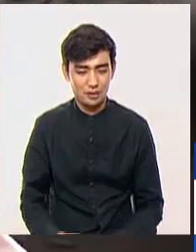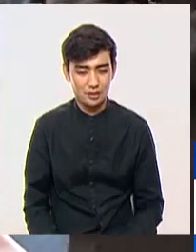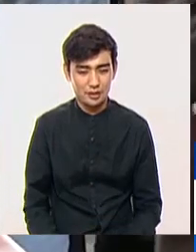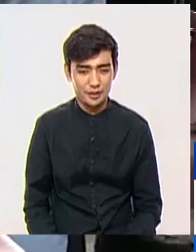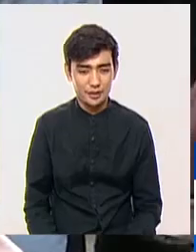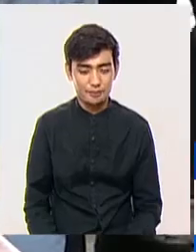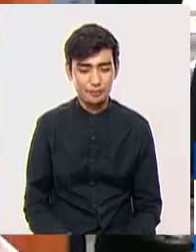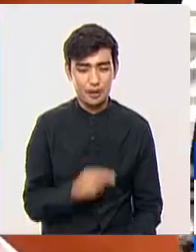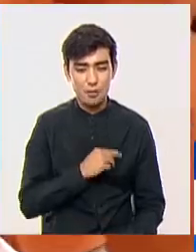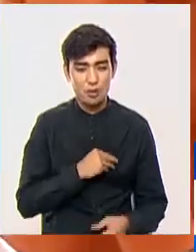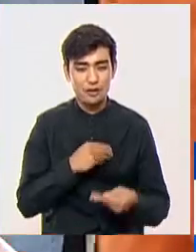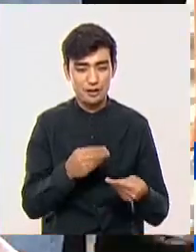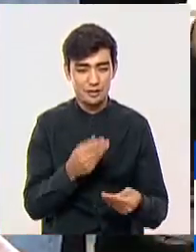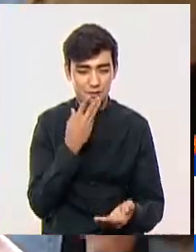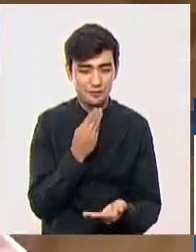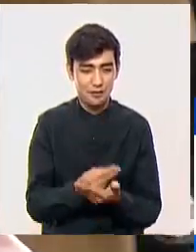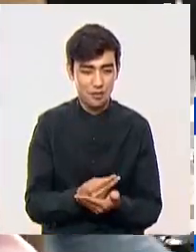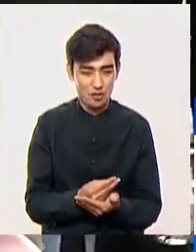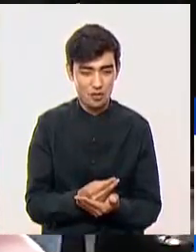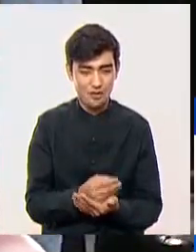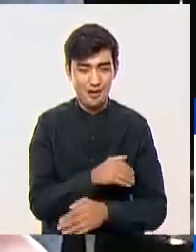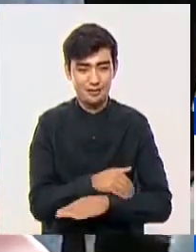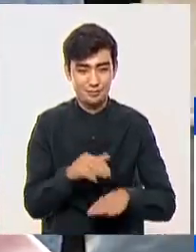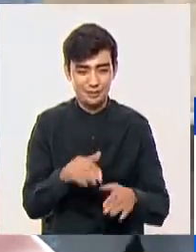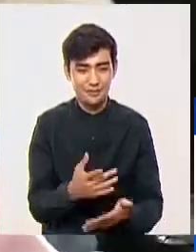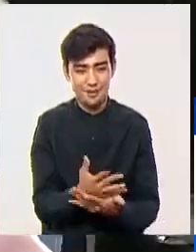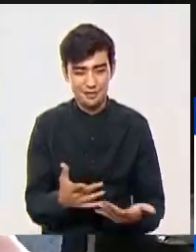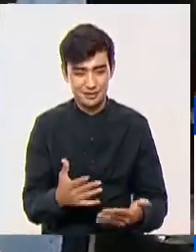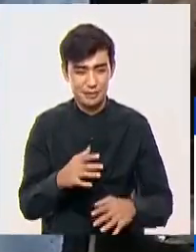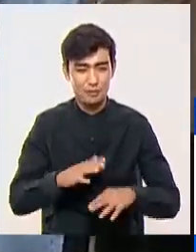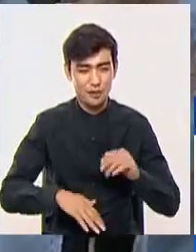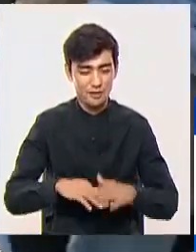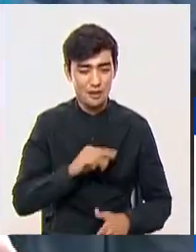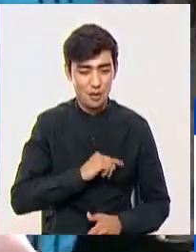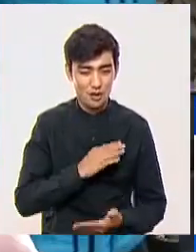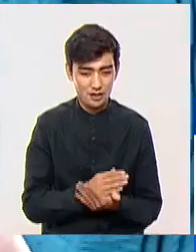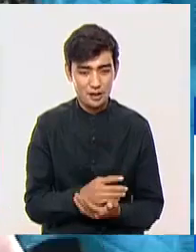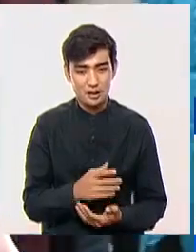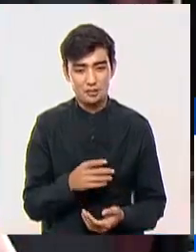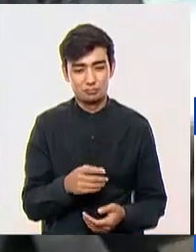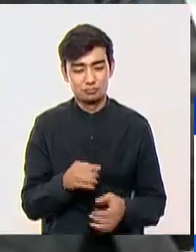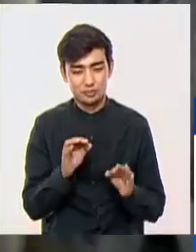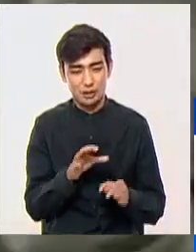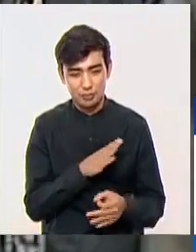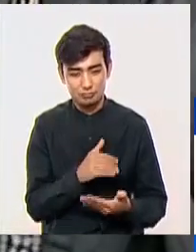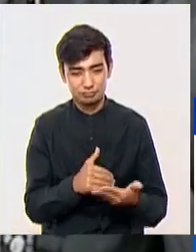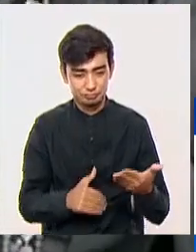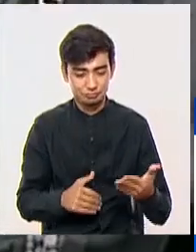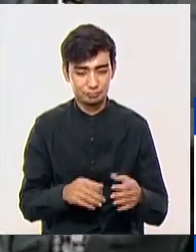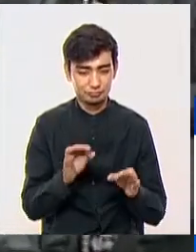берушілер өз мекемелерінде әртүрлі салада жұмыстарын, қызметтерін ұсынуда